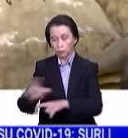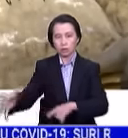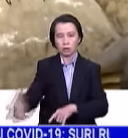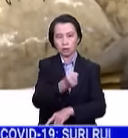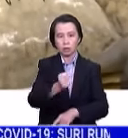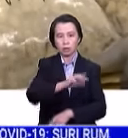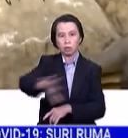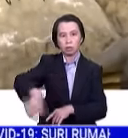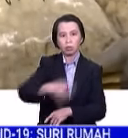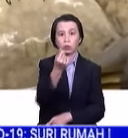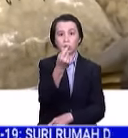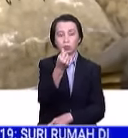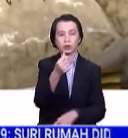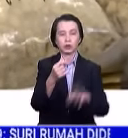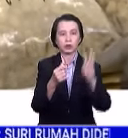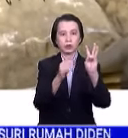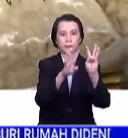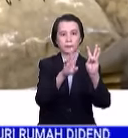nilai berjumlah